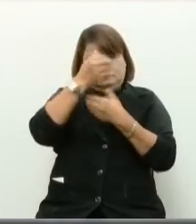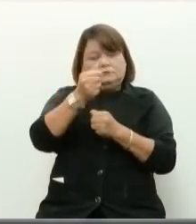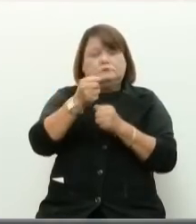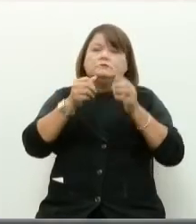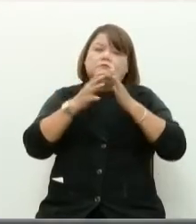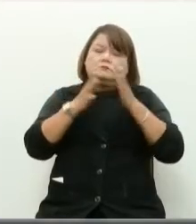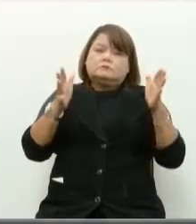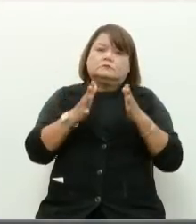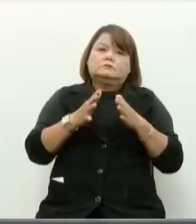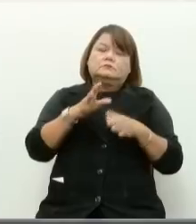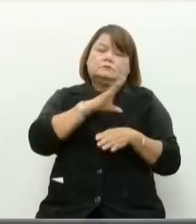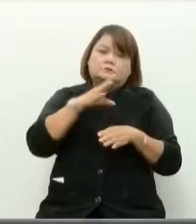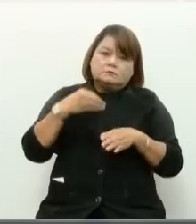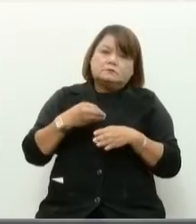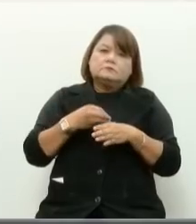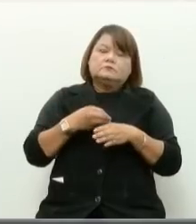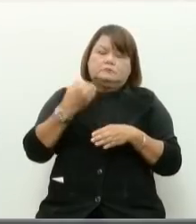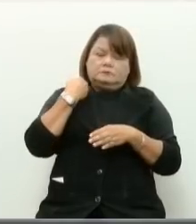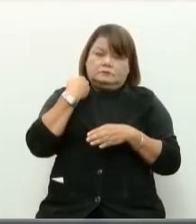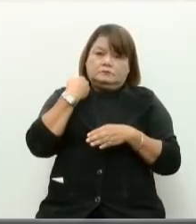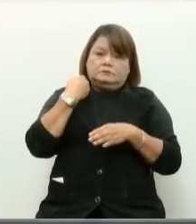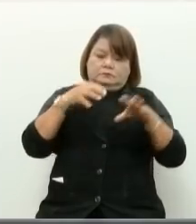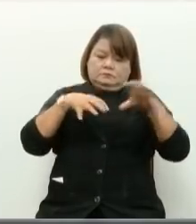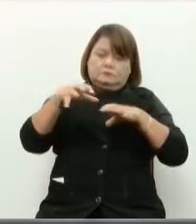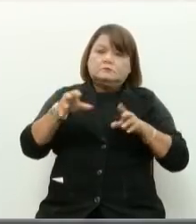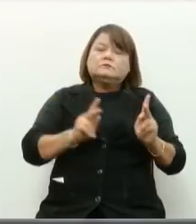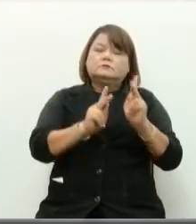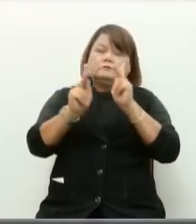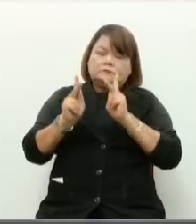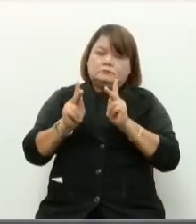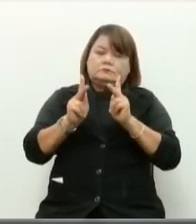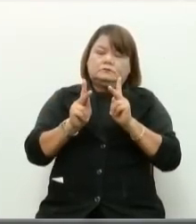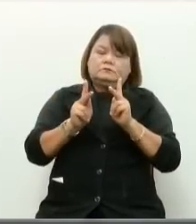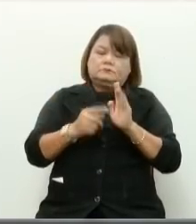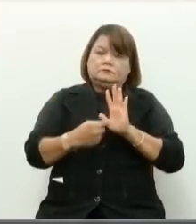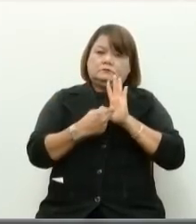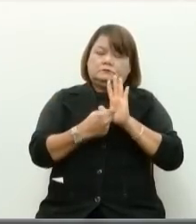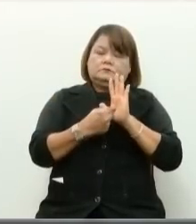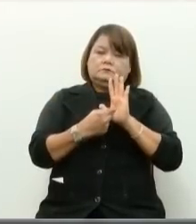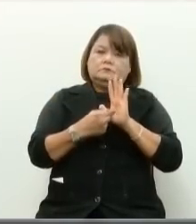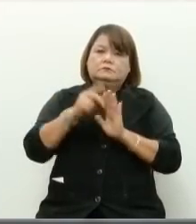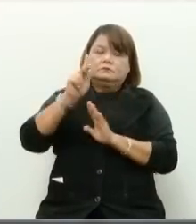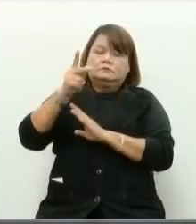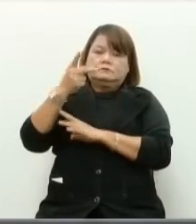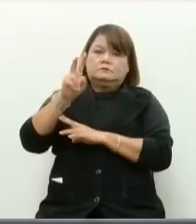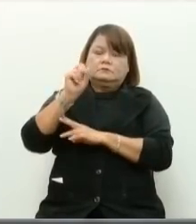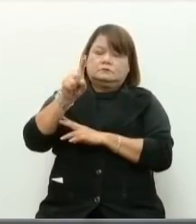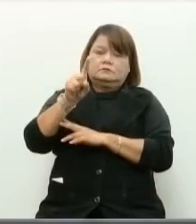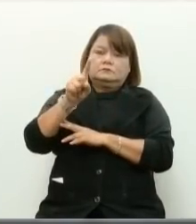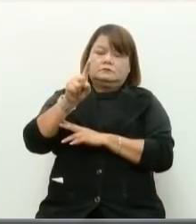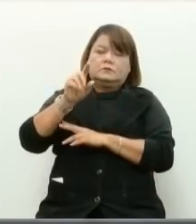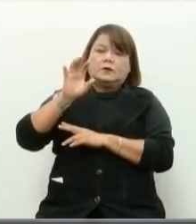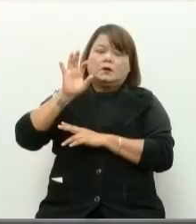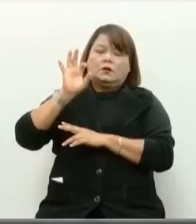วนมากนะครับแล้วเราก็ได้มีการจัดกิจกรรมอย่างเช่นกปส.ฟอรั่มในทุก